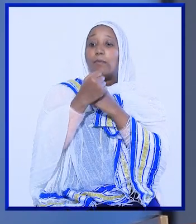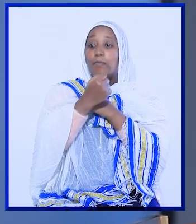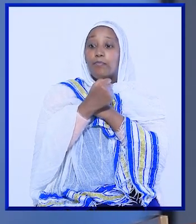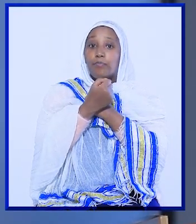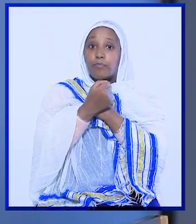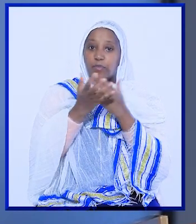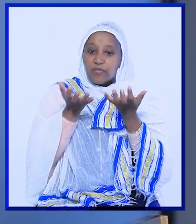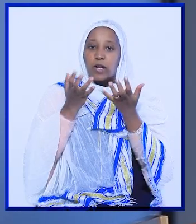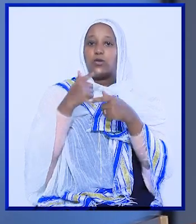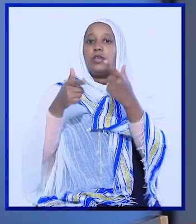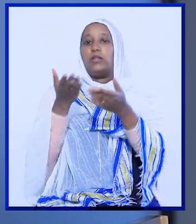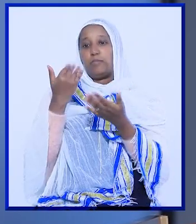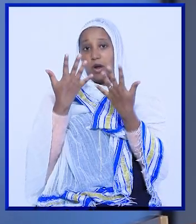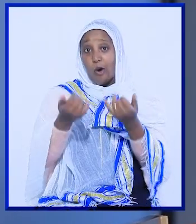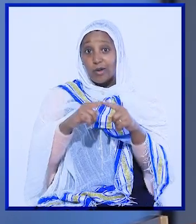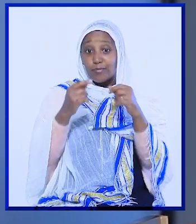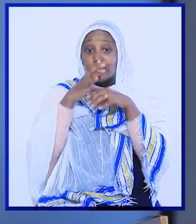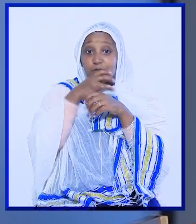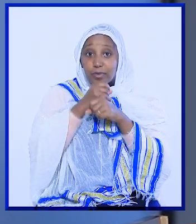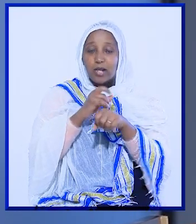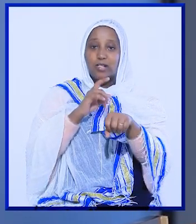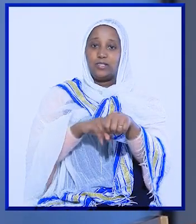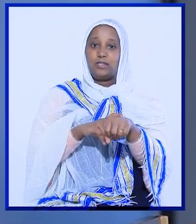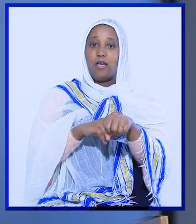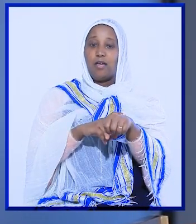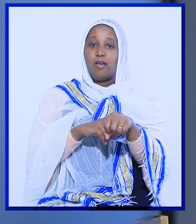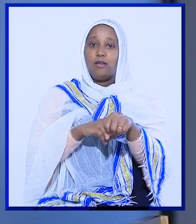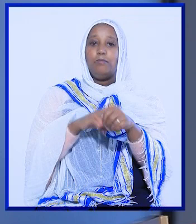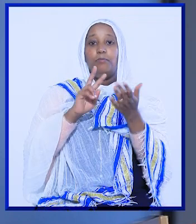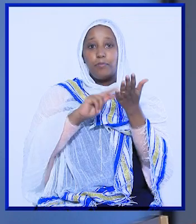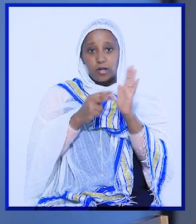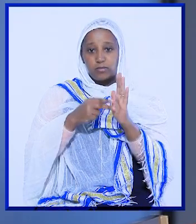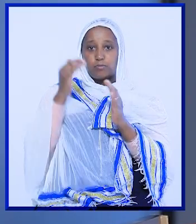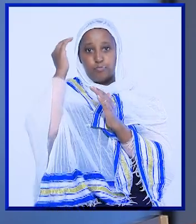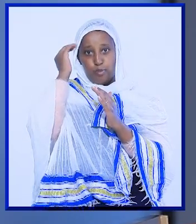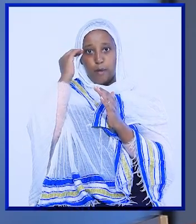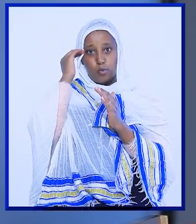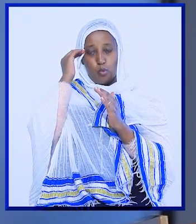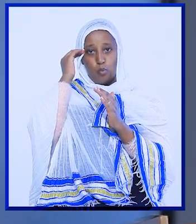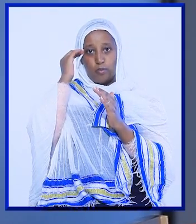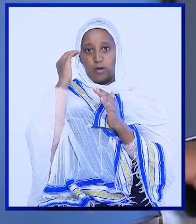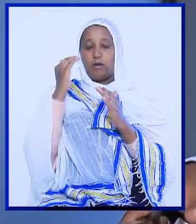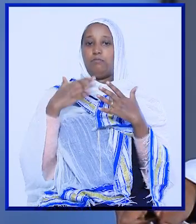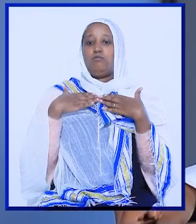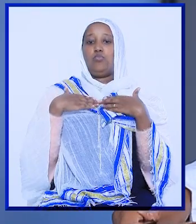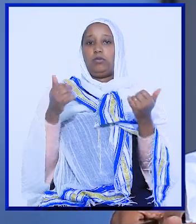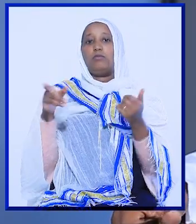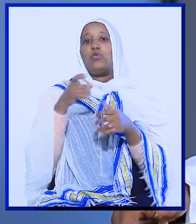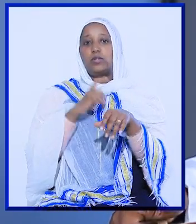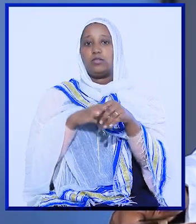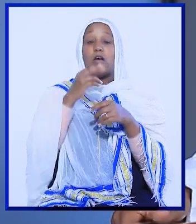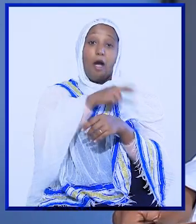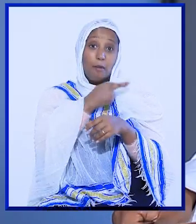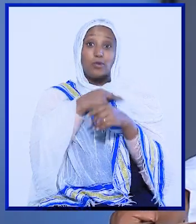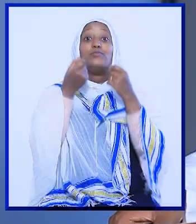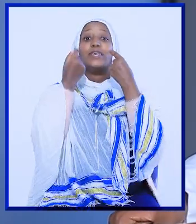ወደማትወደው ትሄድ ነበር፣ ወደምትወደው ትሄድ ነበር። አሁን ግን በሸመገልክ ጊዜ አለ። በሸመገልክ ጊዜ ማለት በአእምሮ በጎለመስክ ጊዜ፣